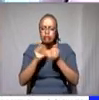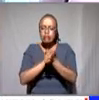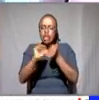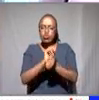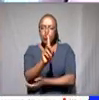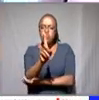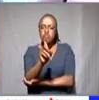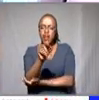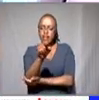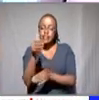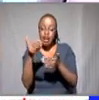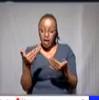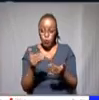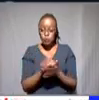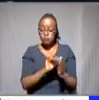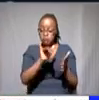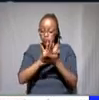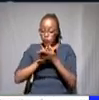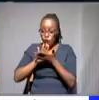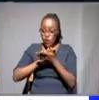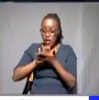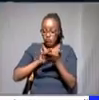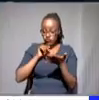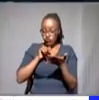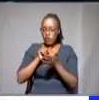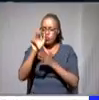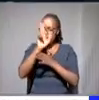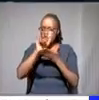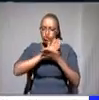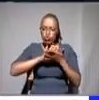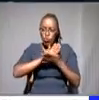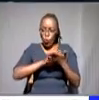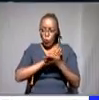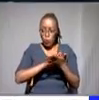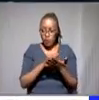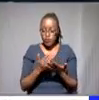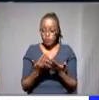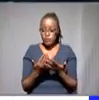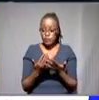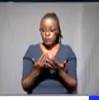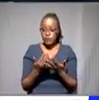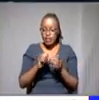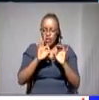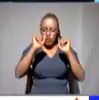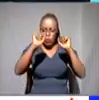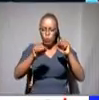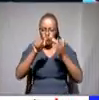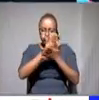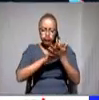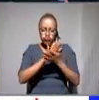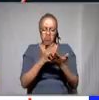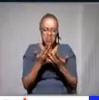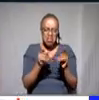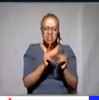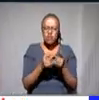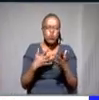ĩno. Thabuni rĩrĩa twĩrwo twĩthambe na thabuni tũngĩhota, thabuni ũrĩ wa kĩbandĩ kana ũrĩ wa